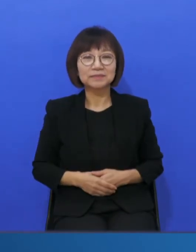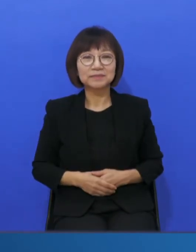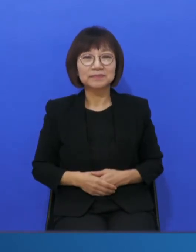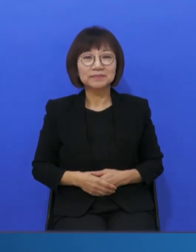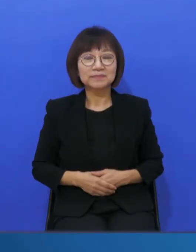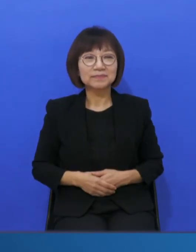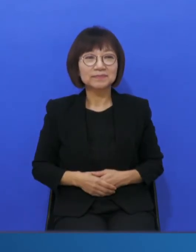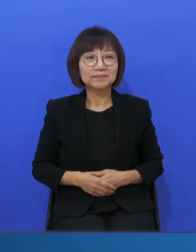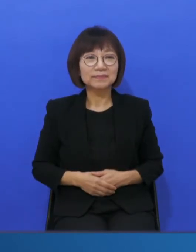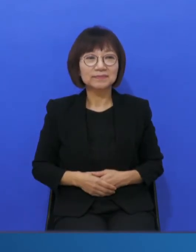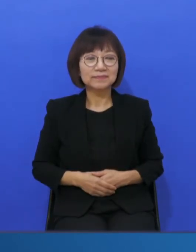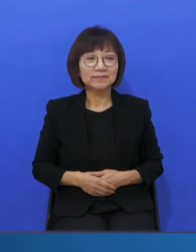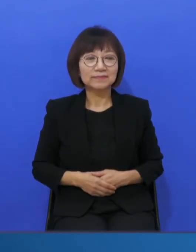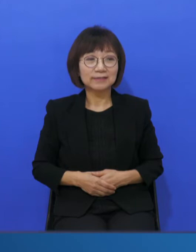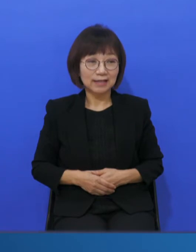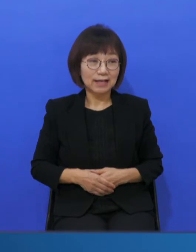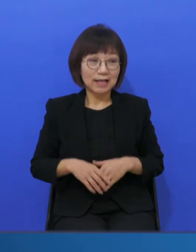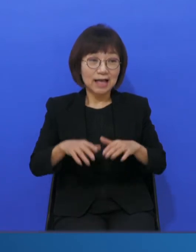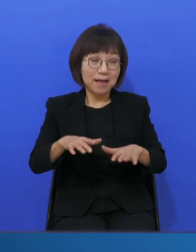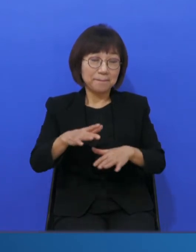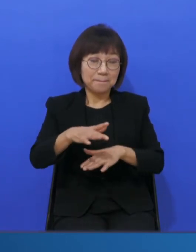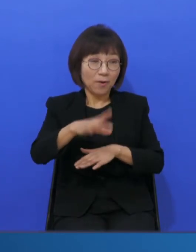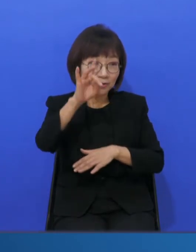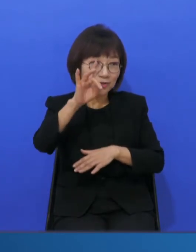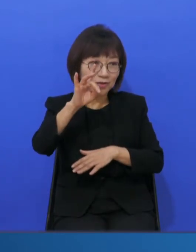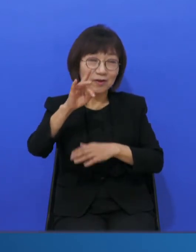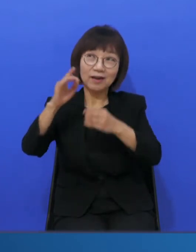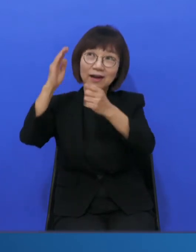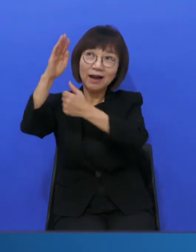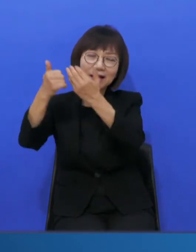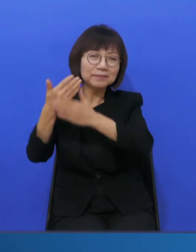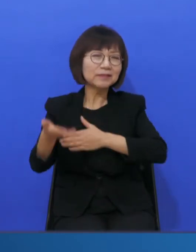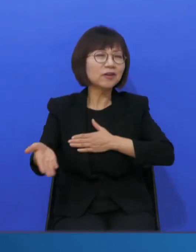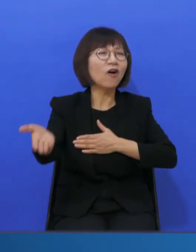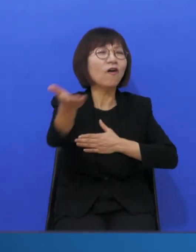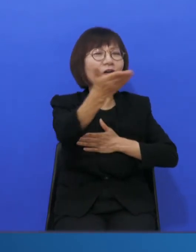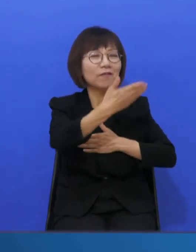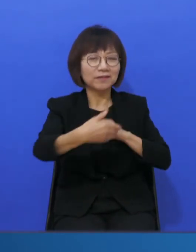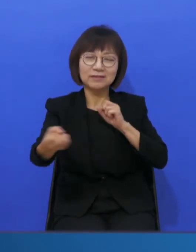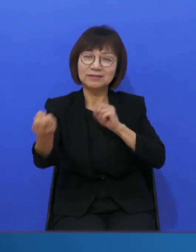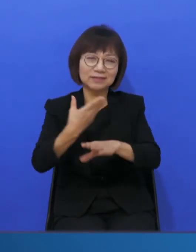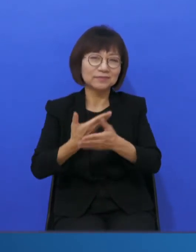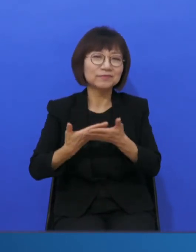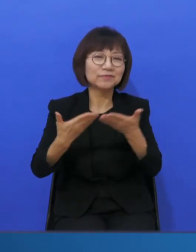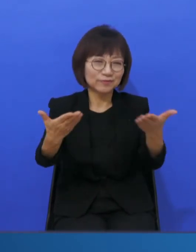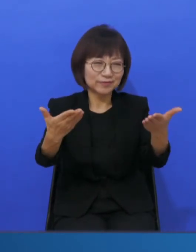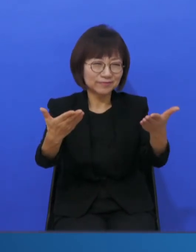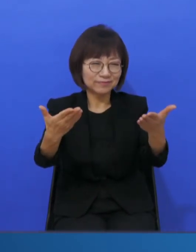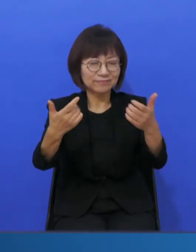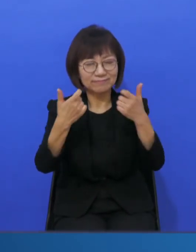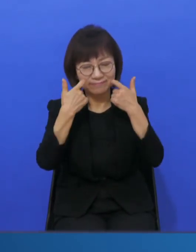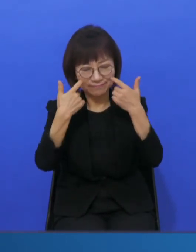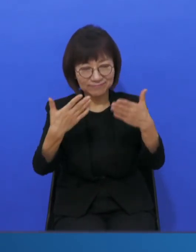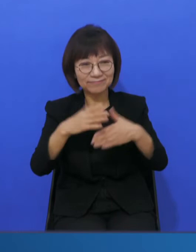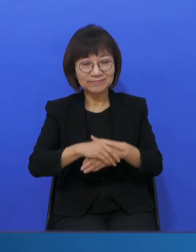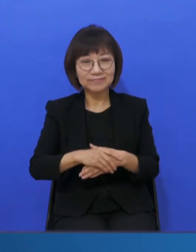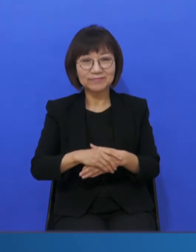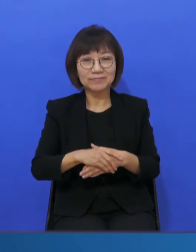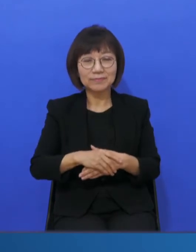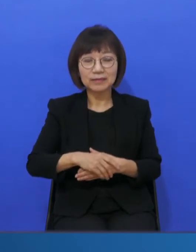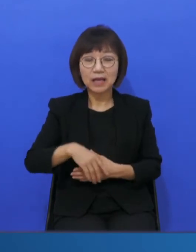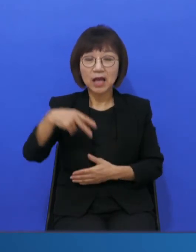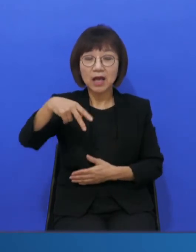promise. 먼저 여러분에게 응답이 오고 있을 겁니다. The answers will come to you first. 그렇죠. Isn't that so? 이 성막을